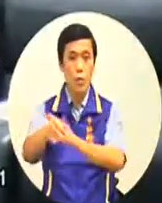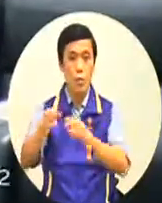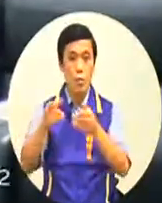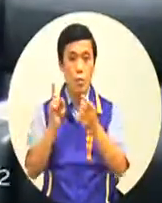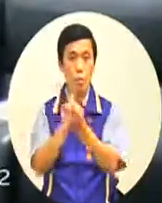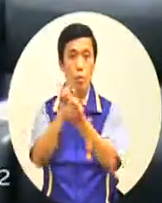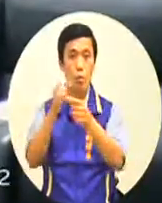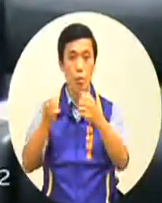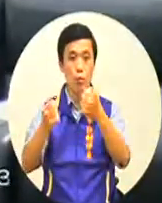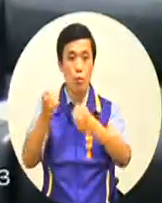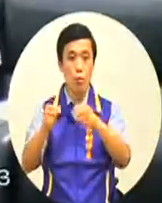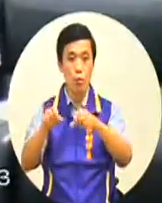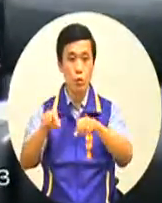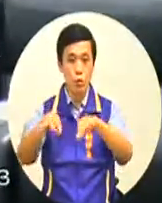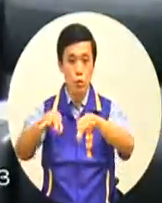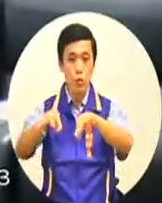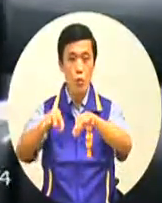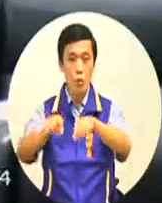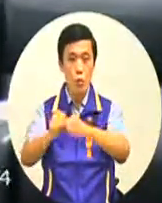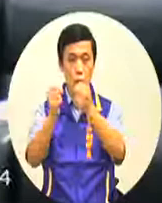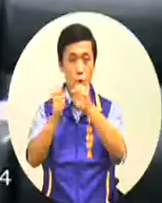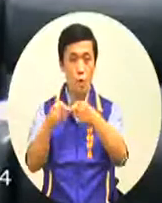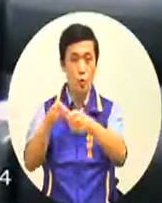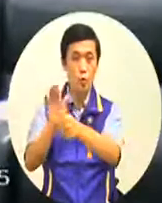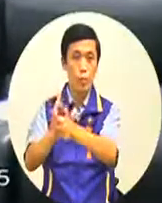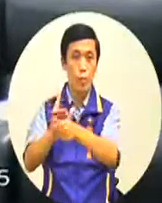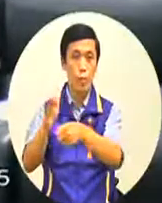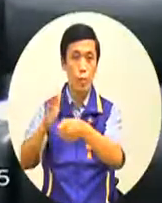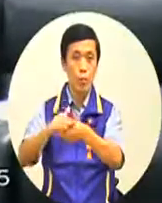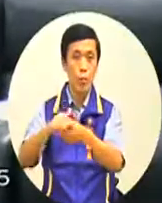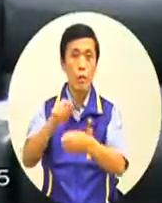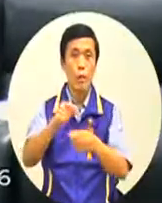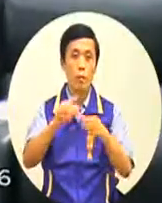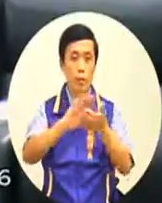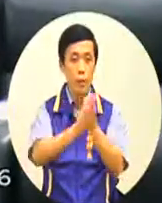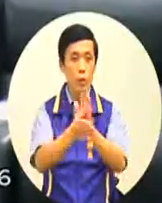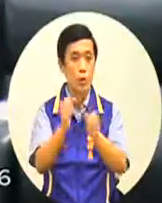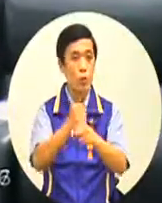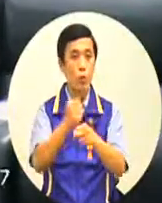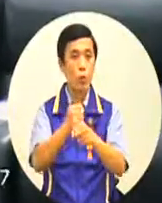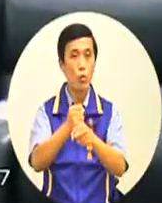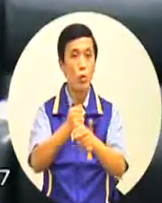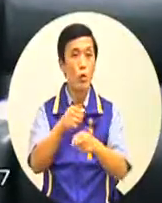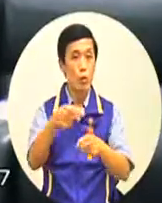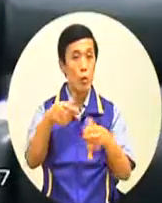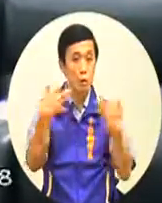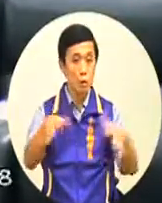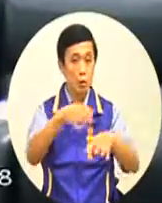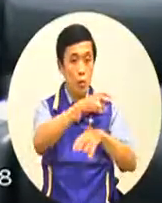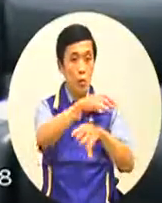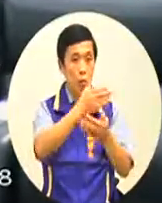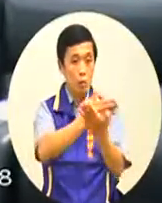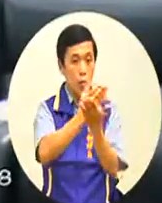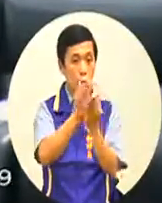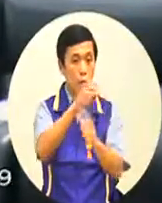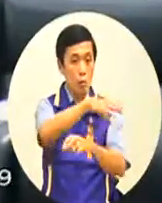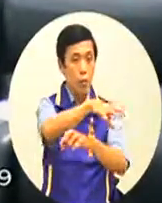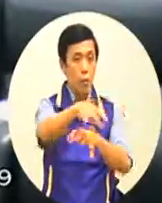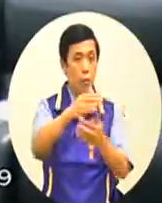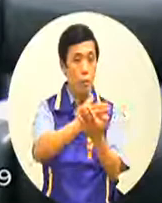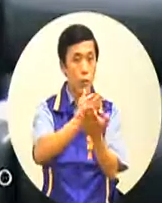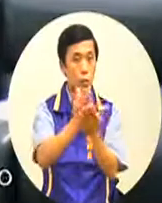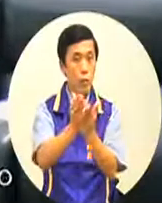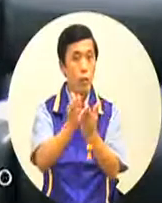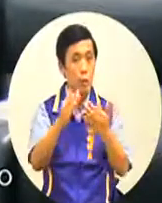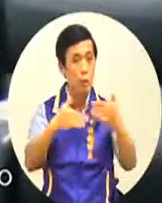变成一个社会企业，那我想很多东西我们需要不同领域去协助。那第一个，当然里面包